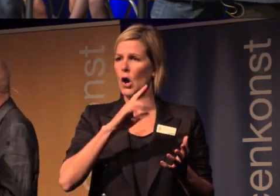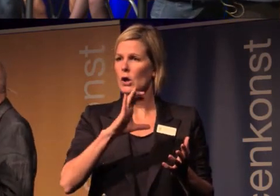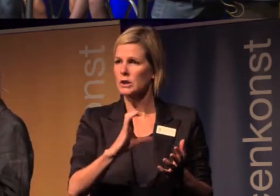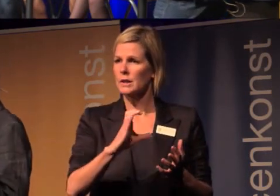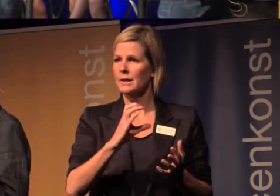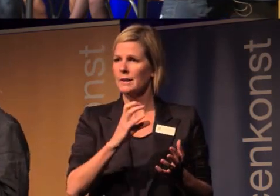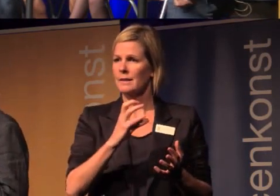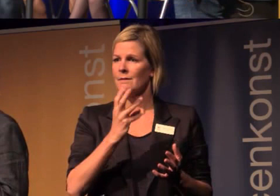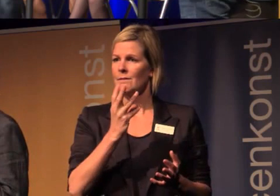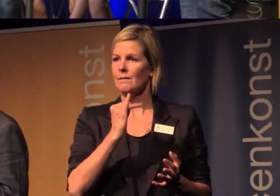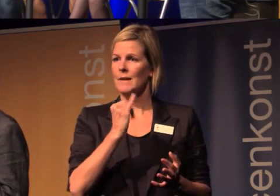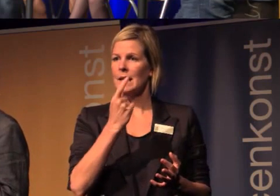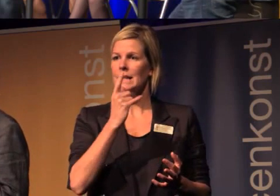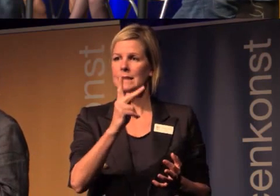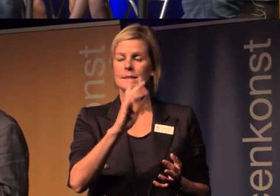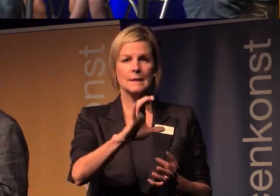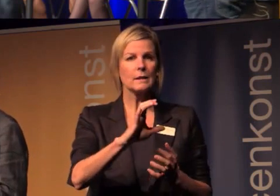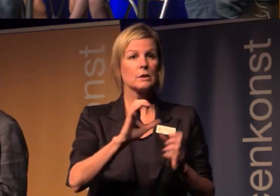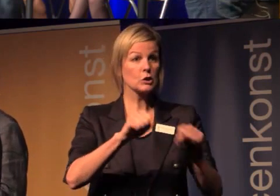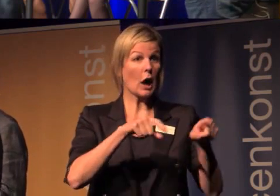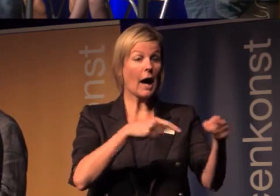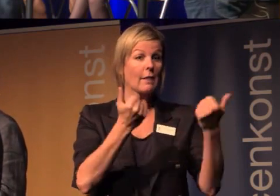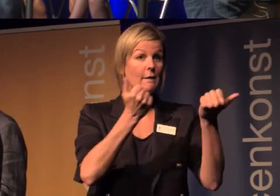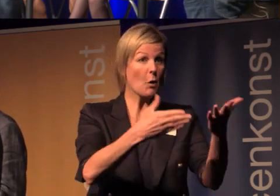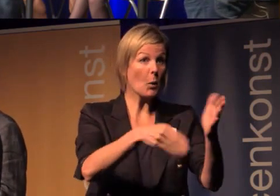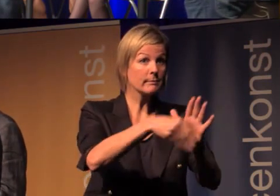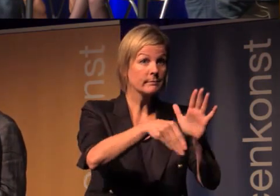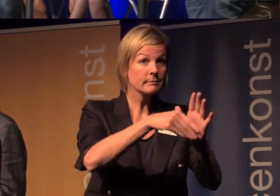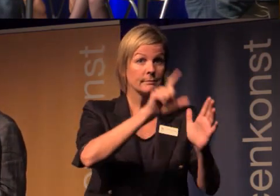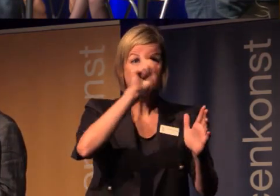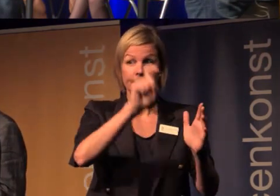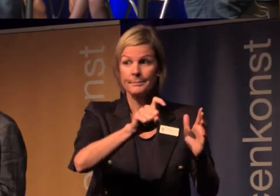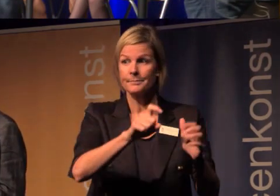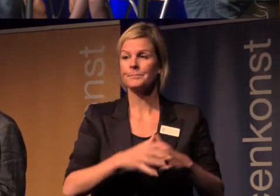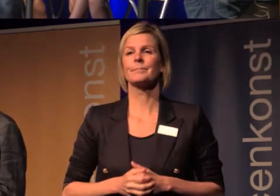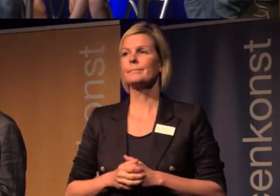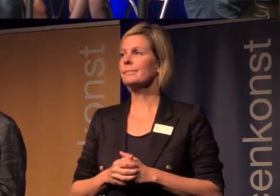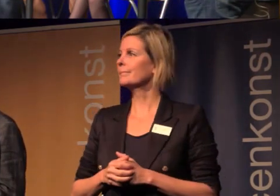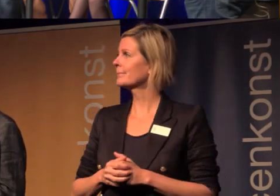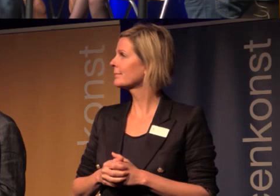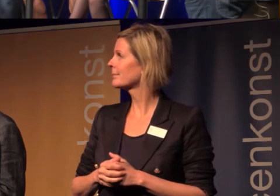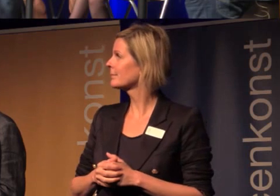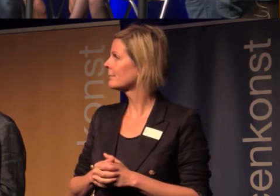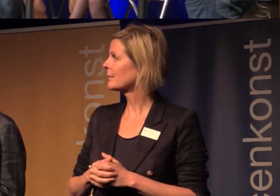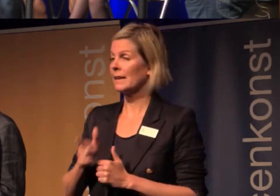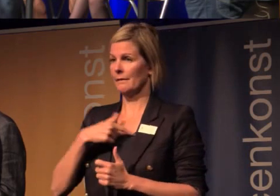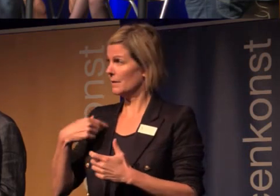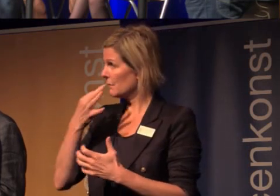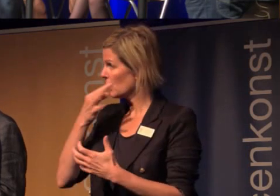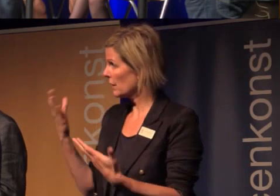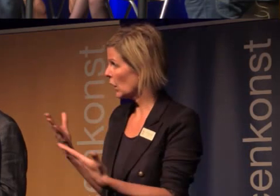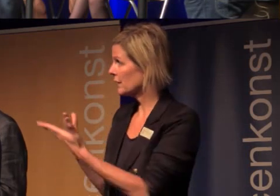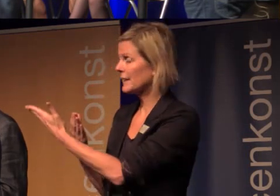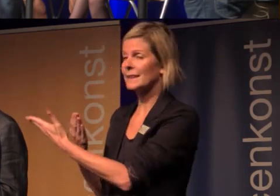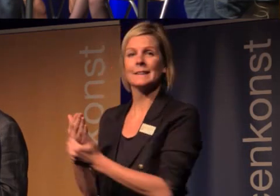staten? Med de där hundarna. Ja, vill du svara kort på den frågan? Ja, det är inte